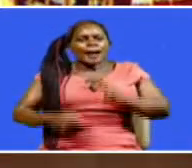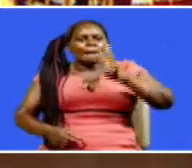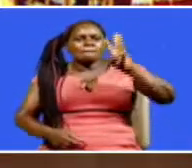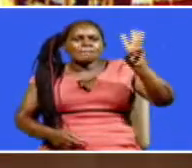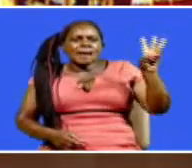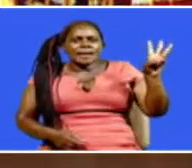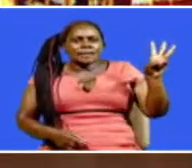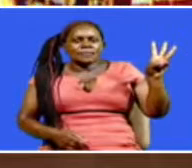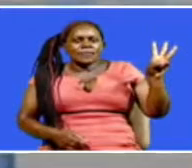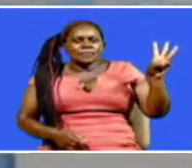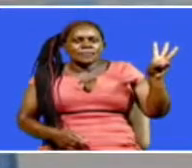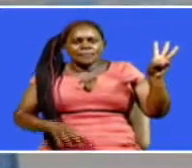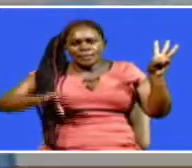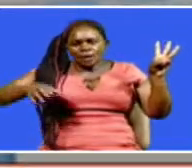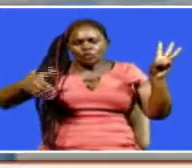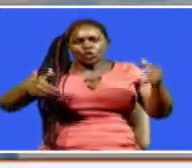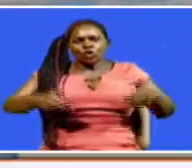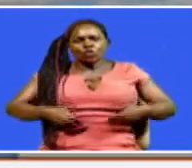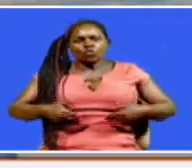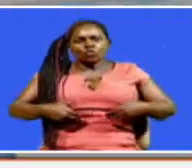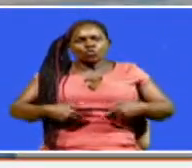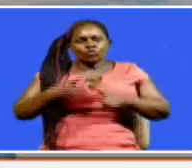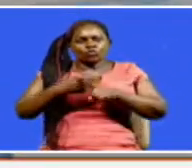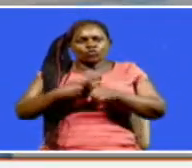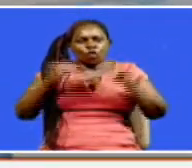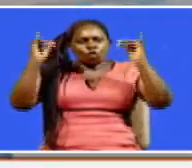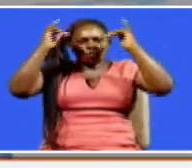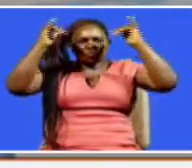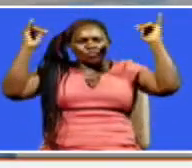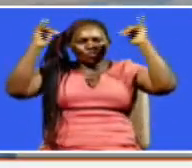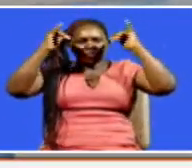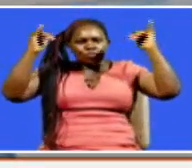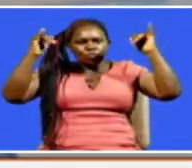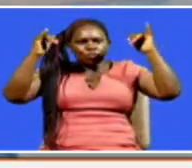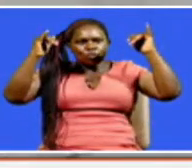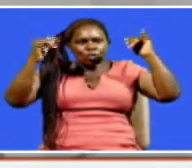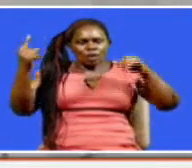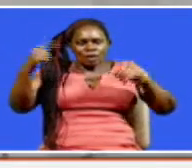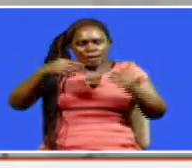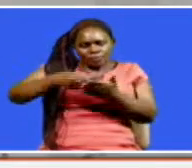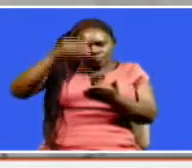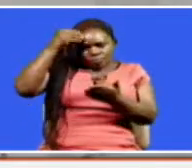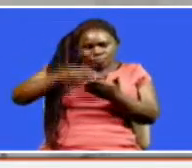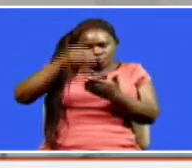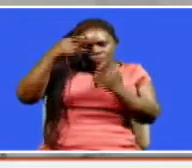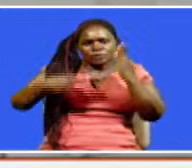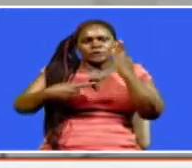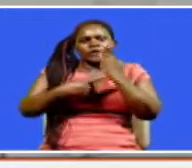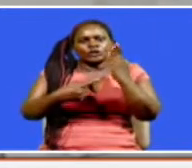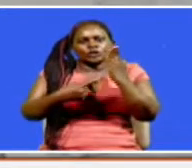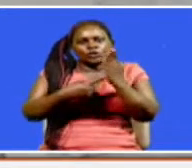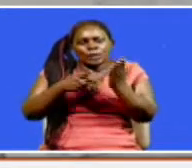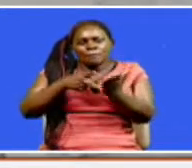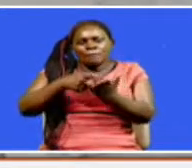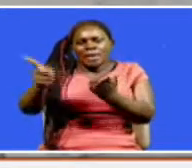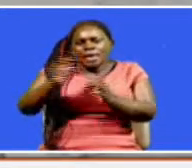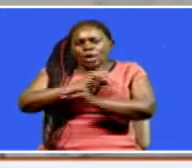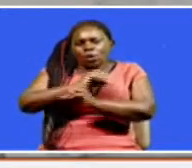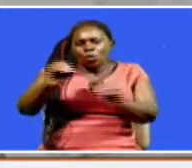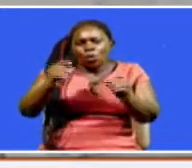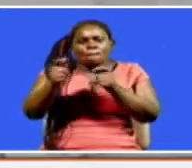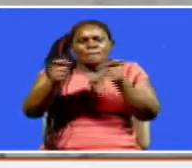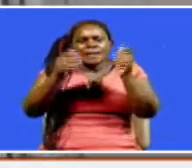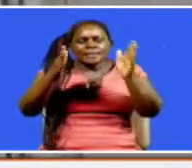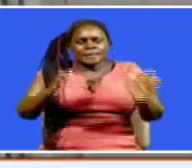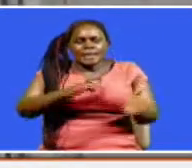kaunti ya Turkana, ambapo vijana kutoka kambi ya wakimbizi ya Kakuma huja kupata mafunzo ya kidijitali bila malipo yoyote. Meneja